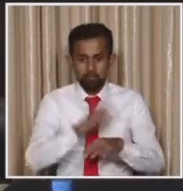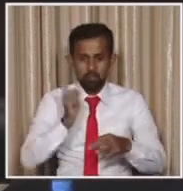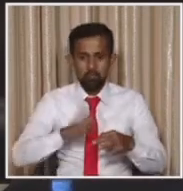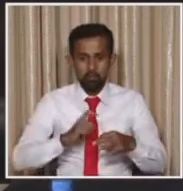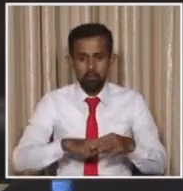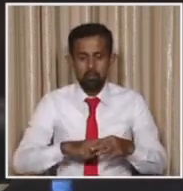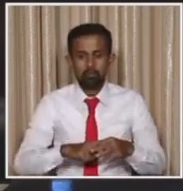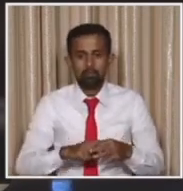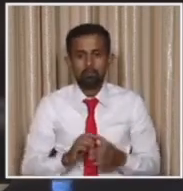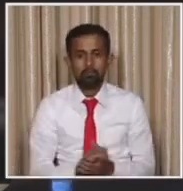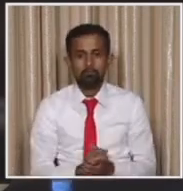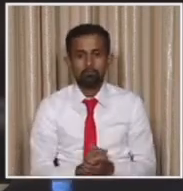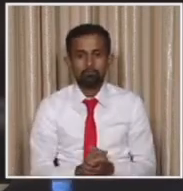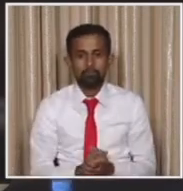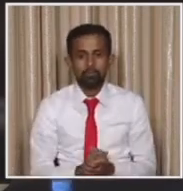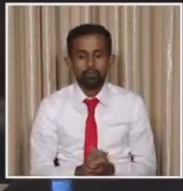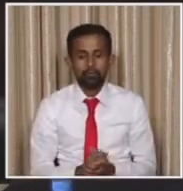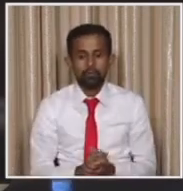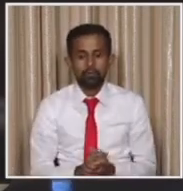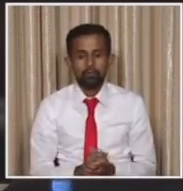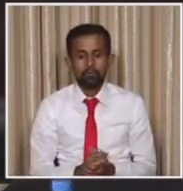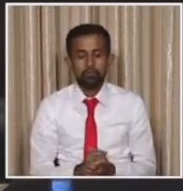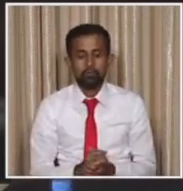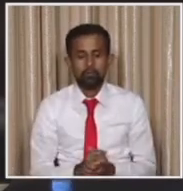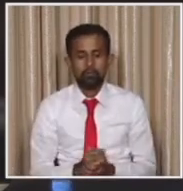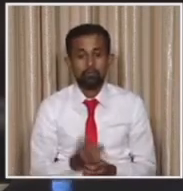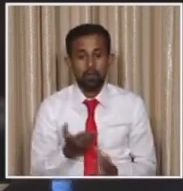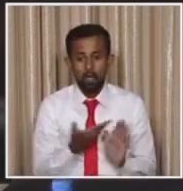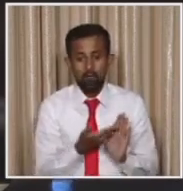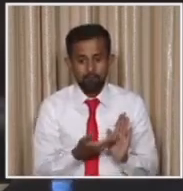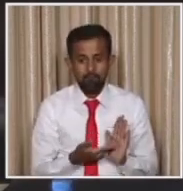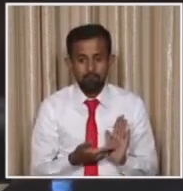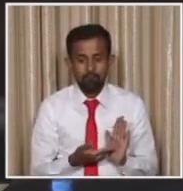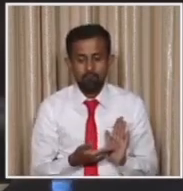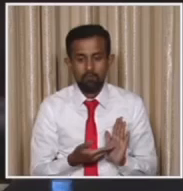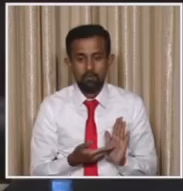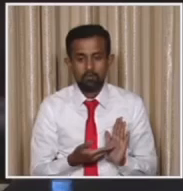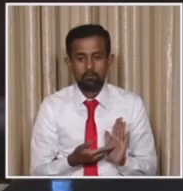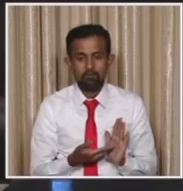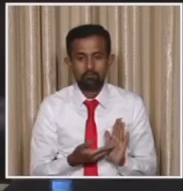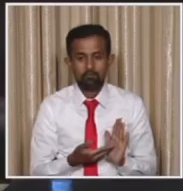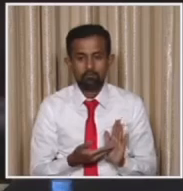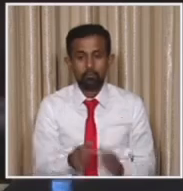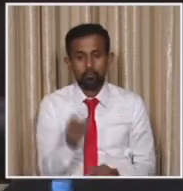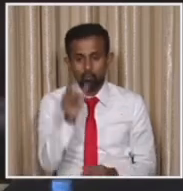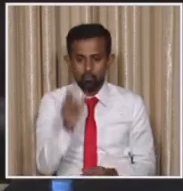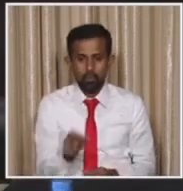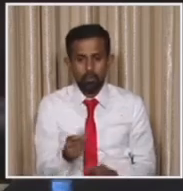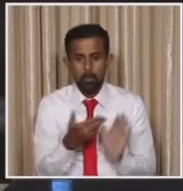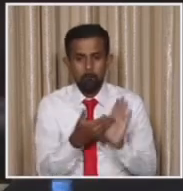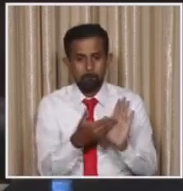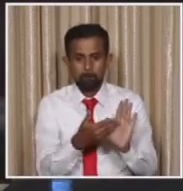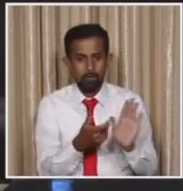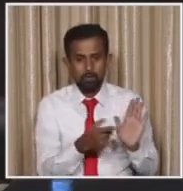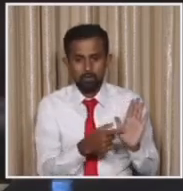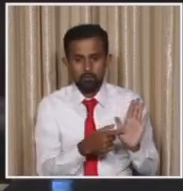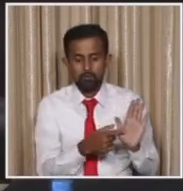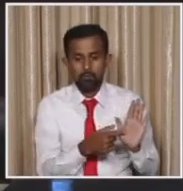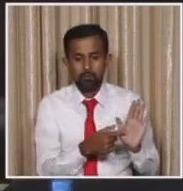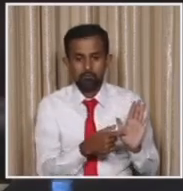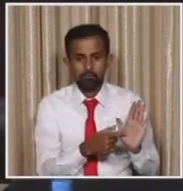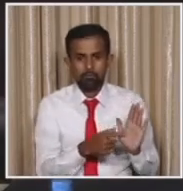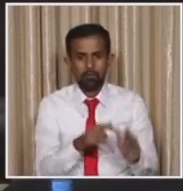පිළිබඳව. ඒ නිසා මේකේ තියෙනවා මම ගරු සභාපතිතුමා ඔබතුමාට මේකේ පෙන්වන්න අවශ්‍යයි.